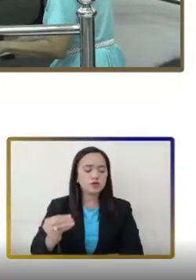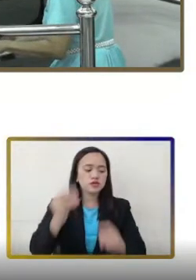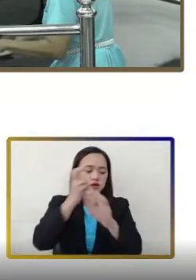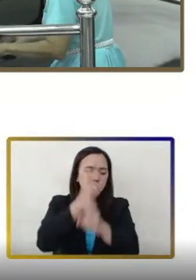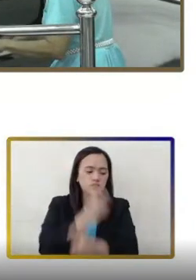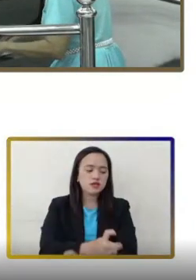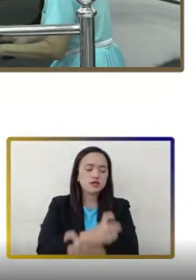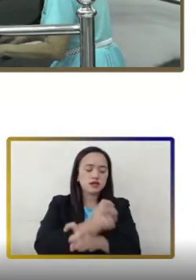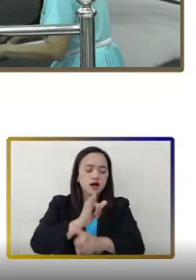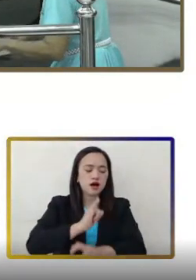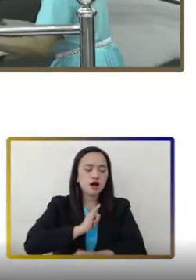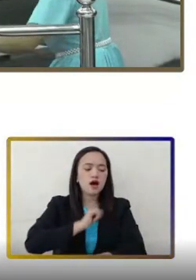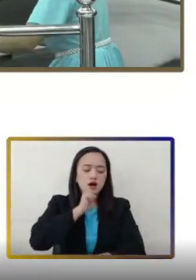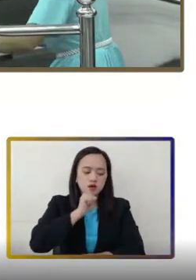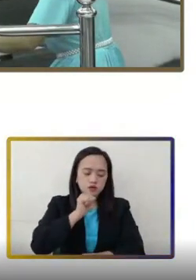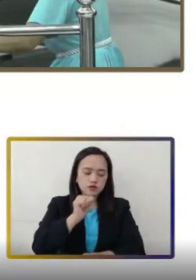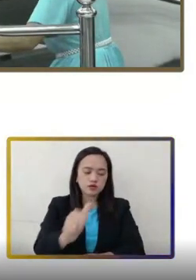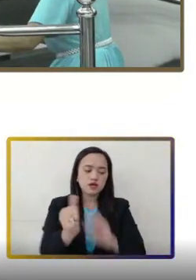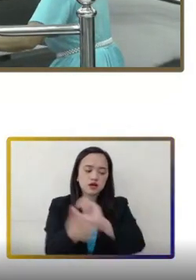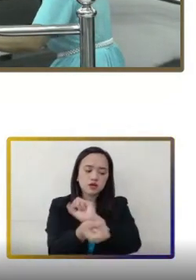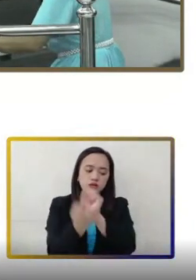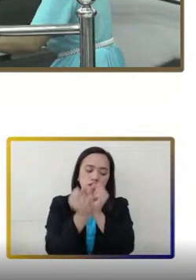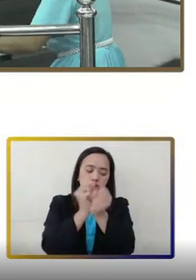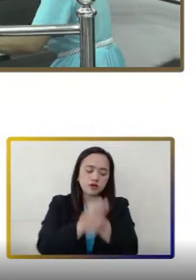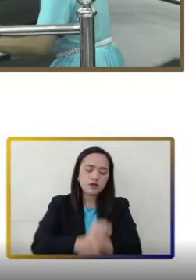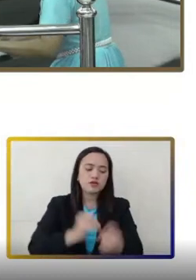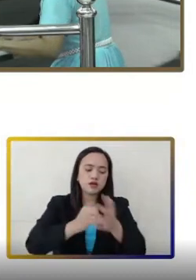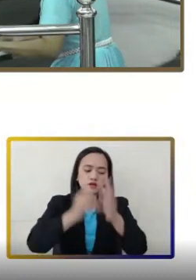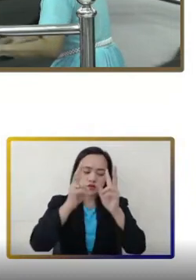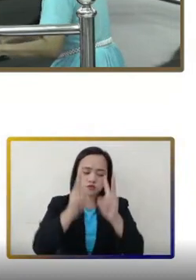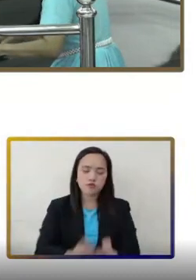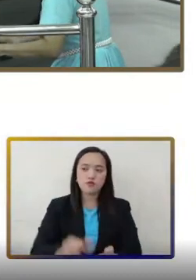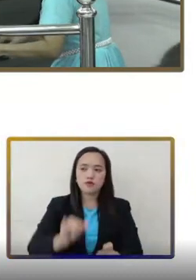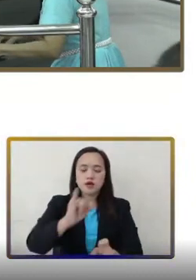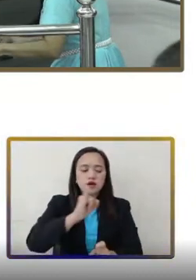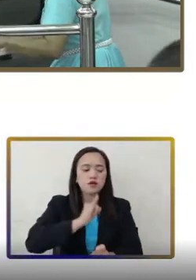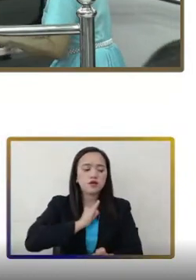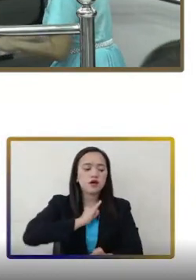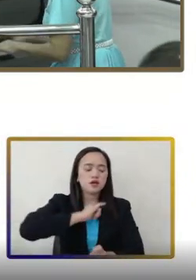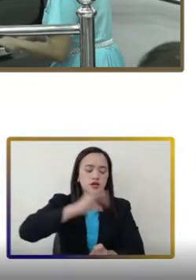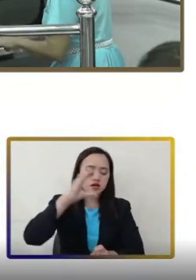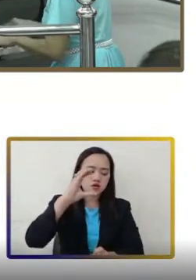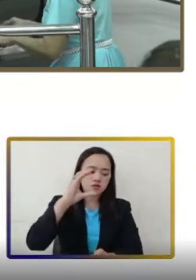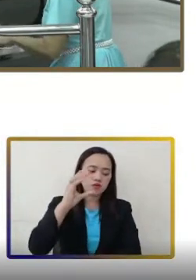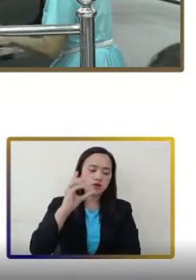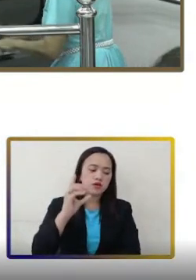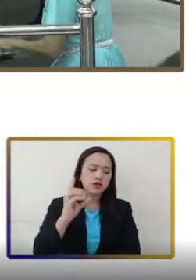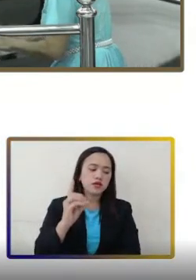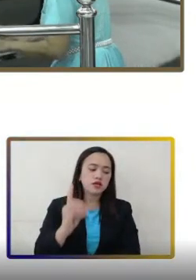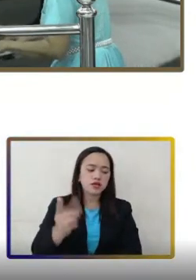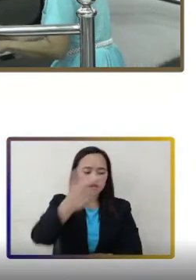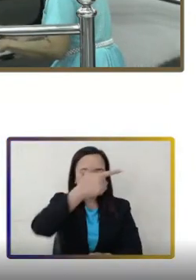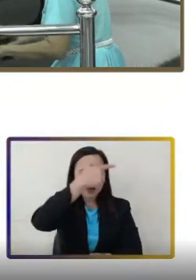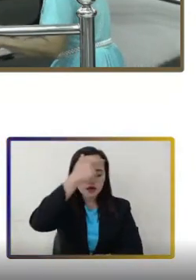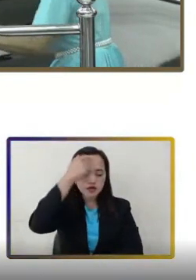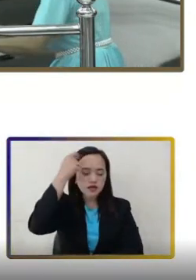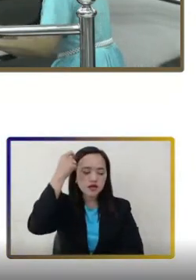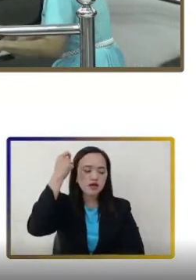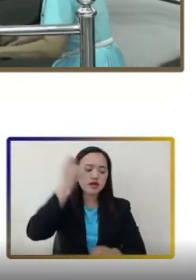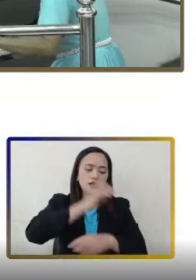ako'y naghirap, ako'y mananalig ng lubos, pagkat lagi